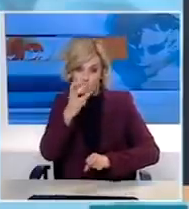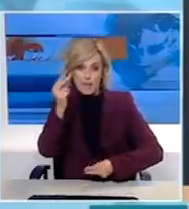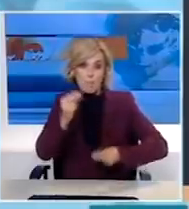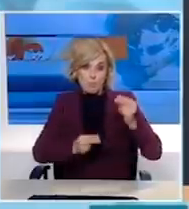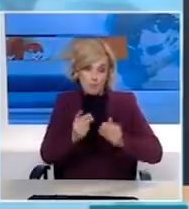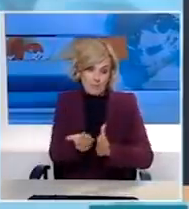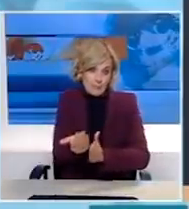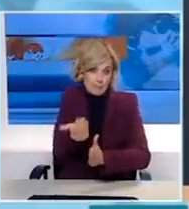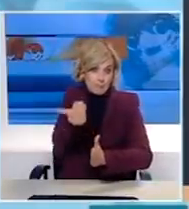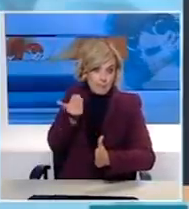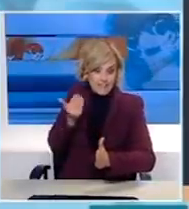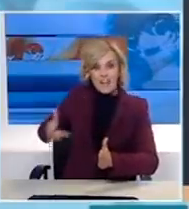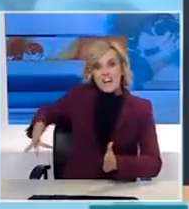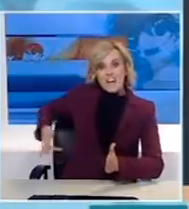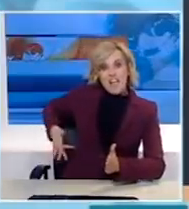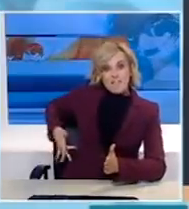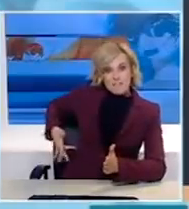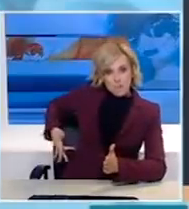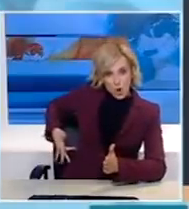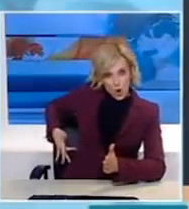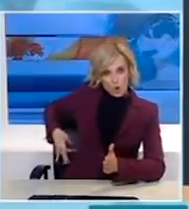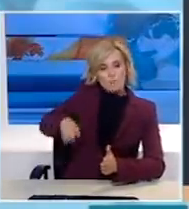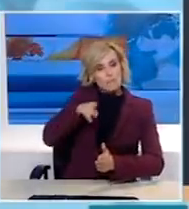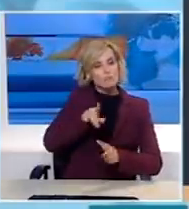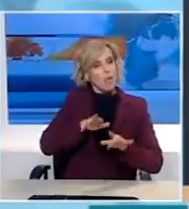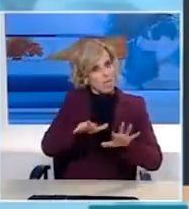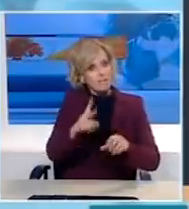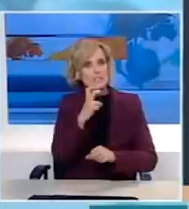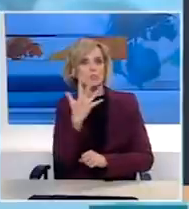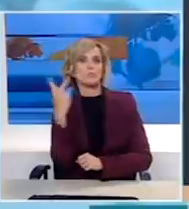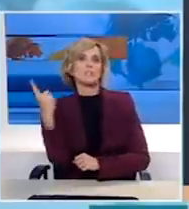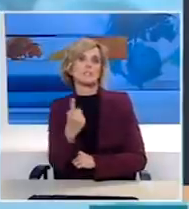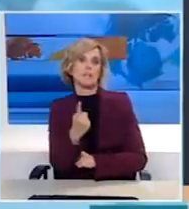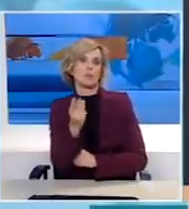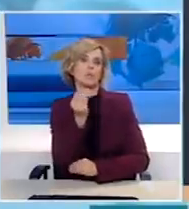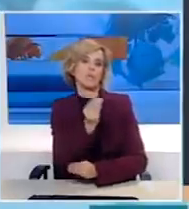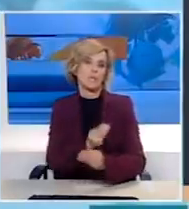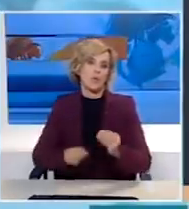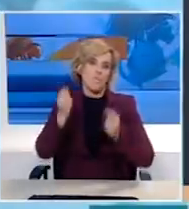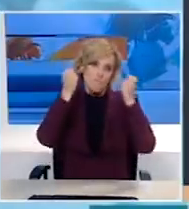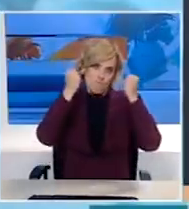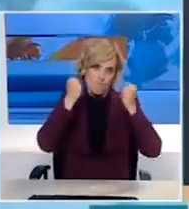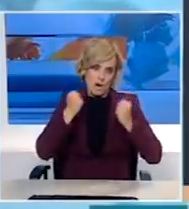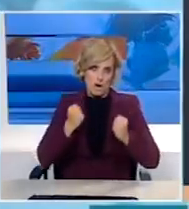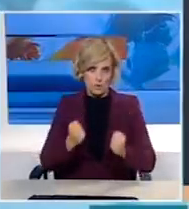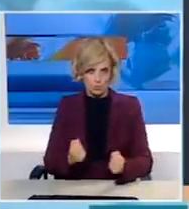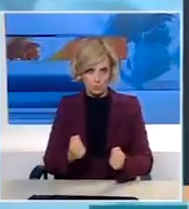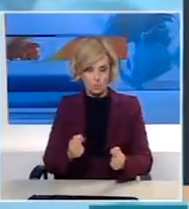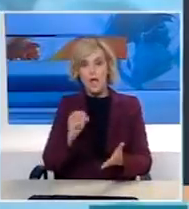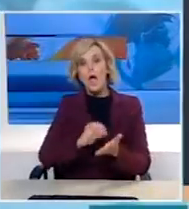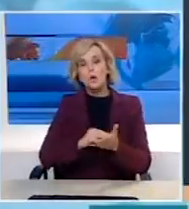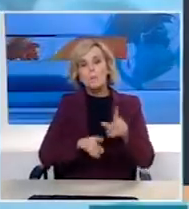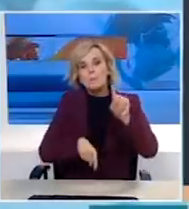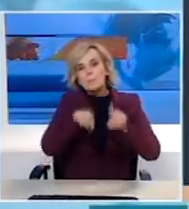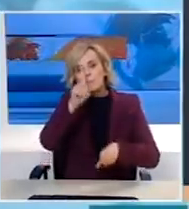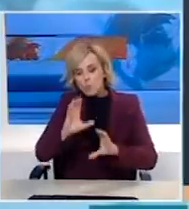λειτουργία σε ποσοστά μέχρι και 20-25%. Επίσης, είναι γνωστό ότι ο ιός αυτός προσβάλλει μερικές ομάδες